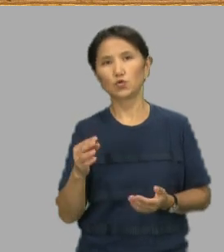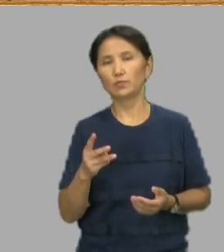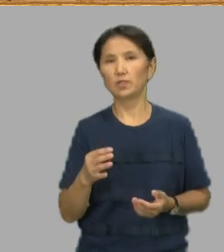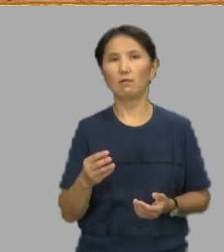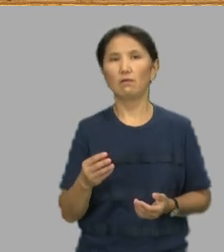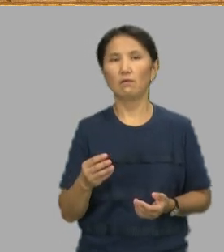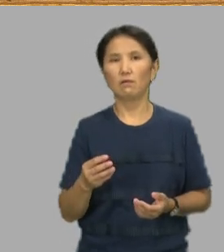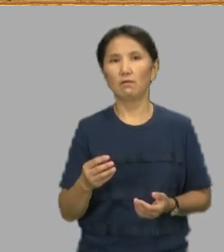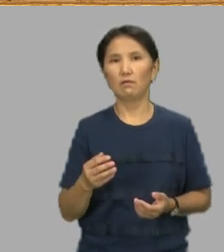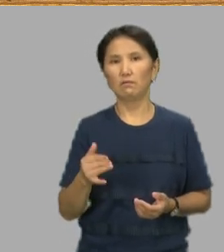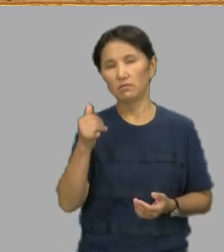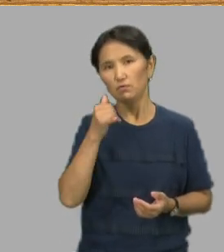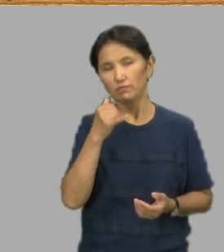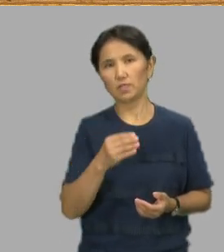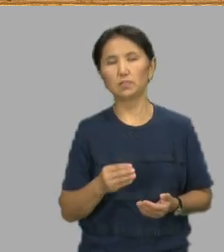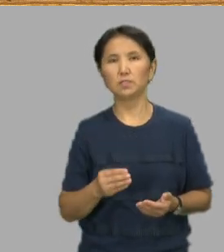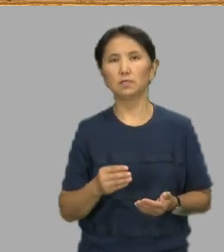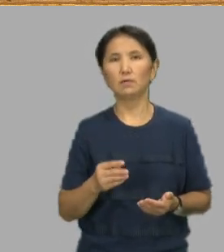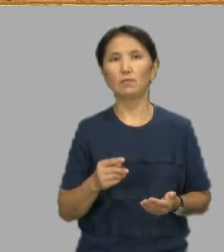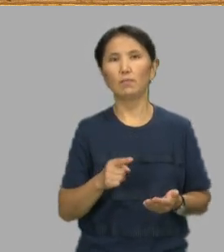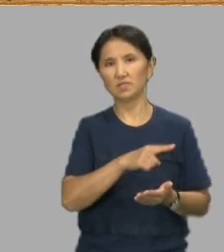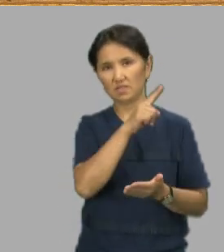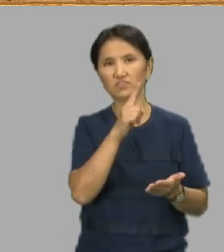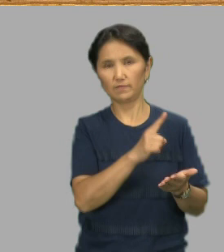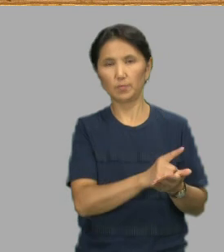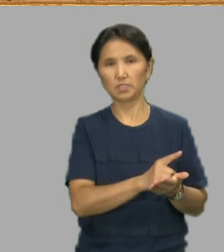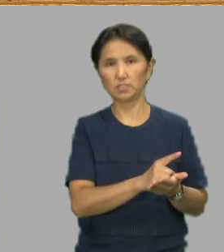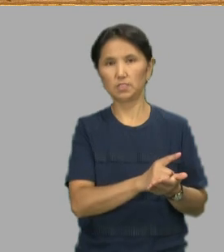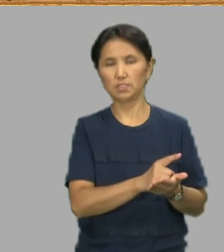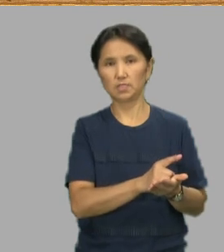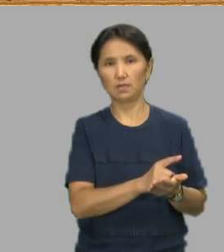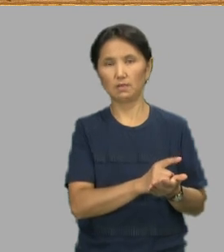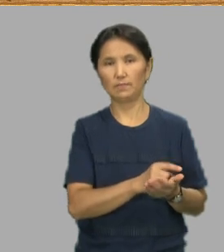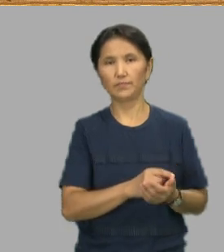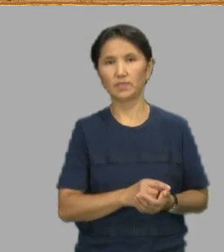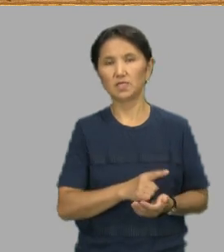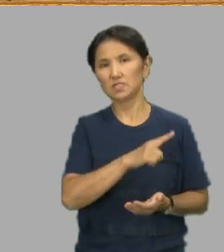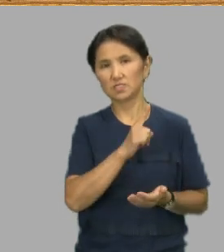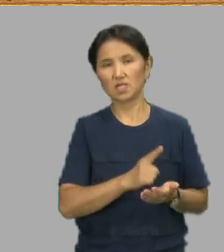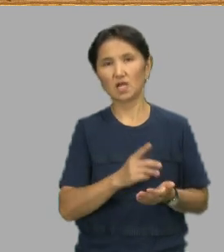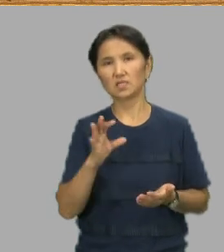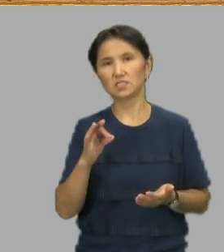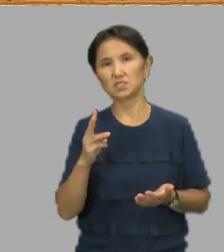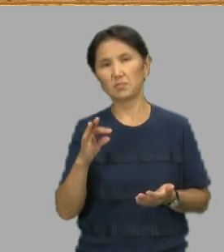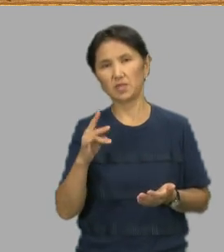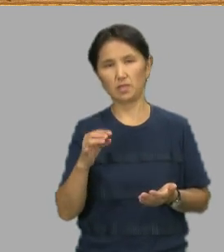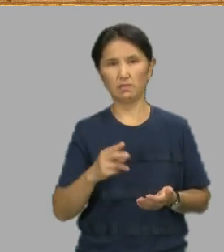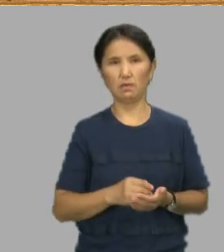не уверены, поставьте вопросительный знак. Знак сомнения.